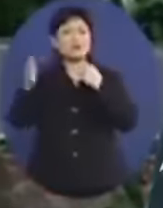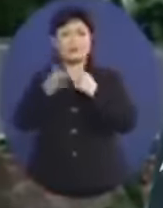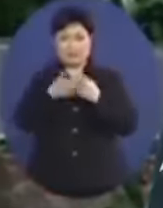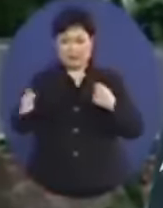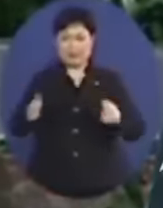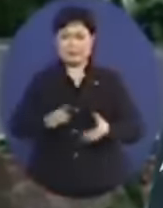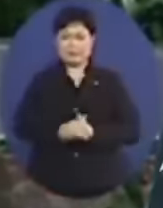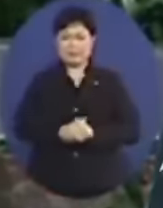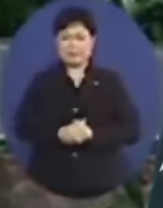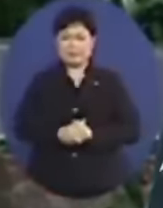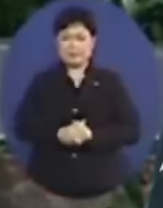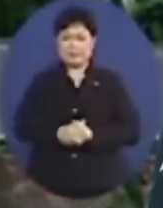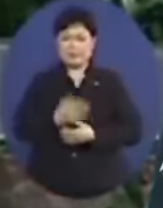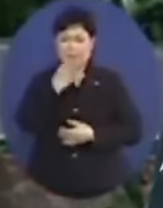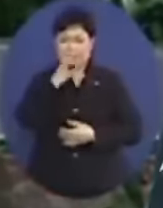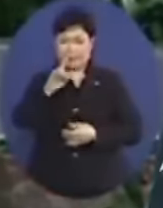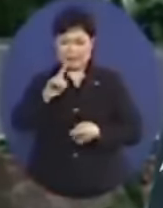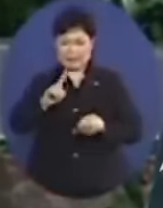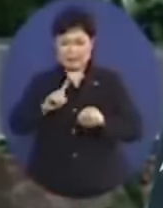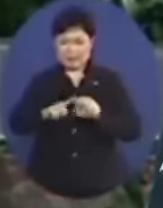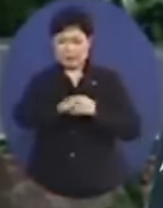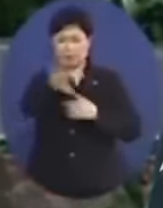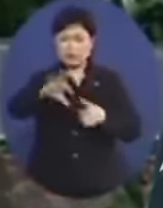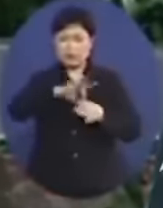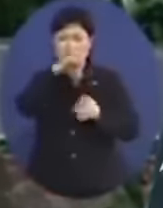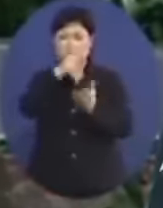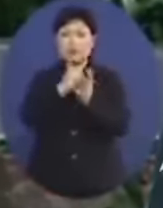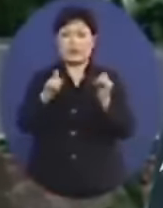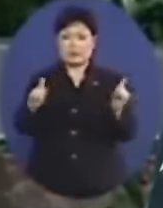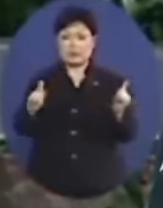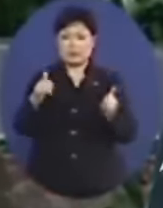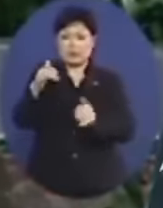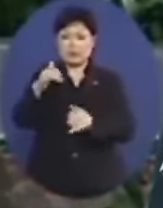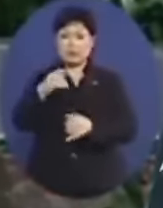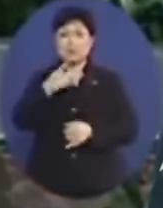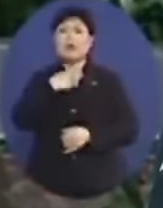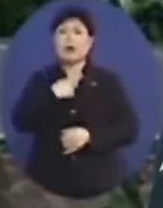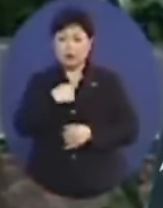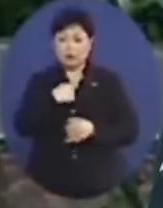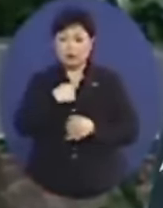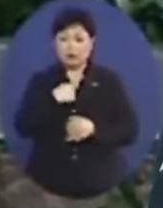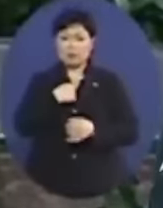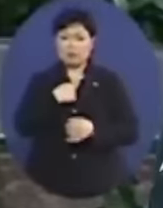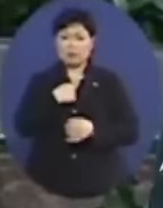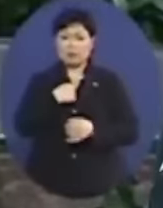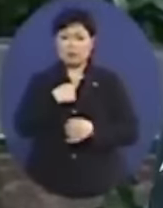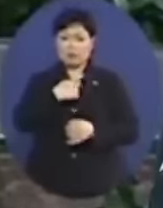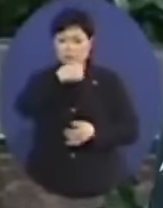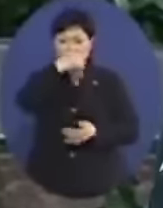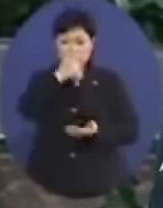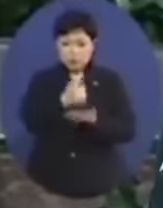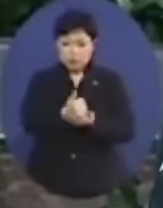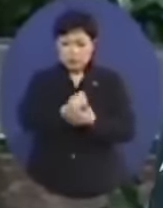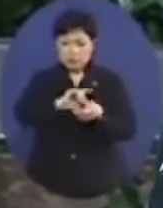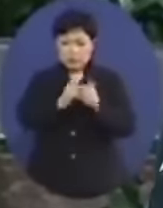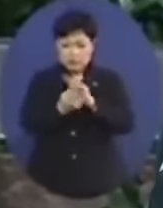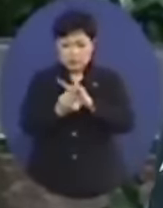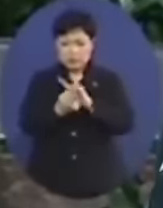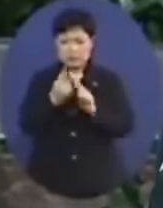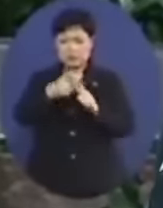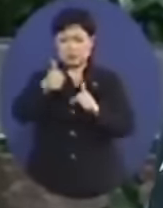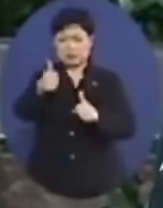마땅히 우리 죄인들의 받아야 될 허물을 예수님이 대신 지로 고통 당했다는